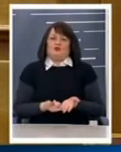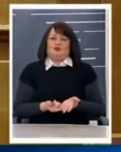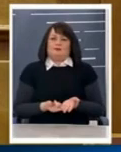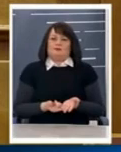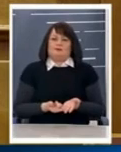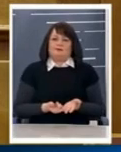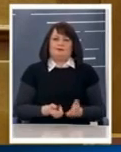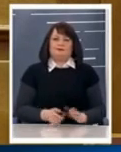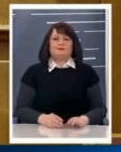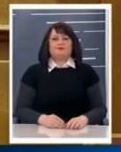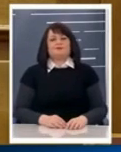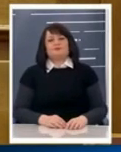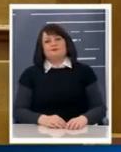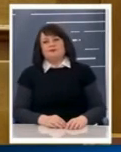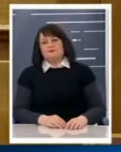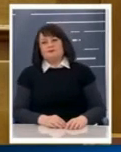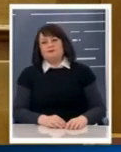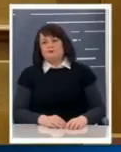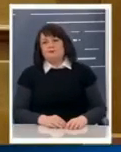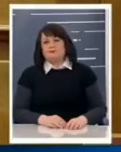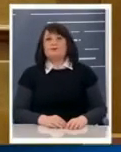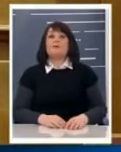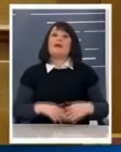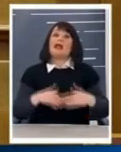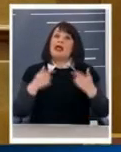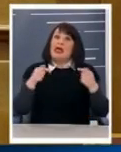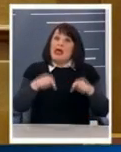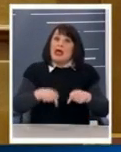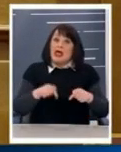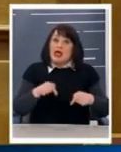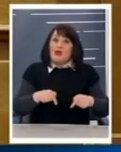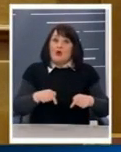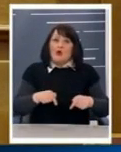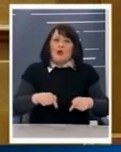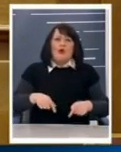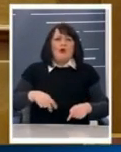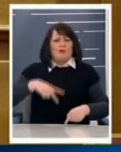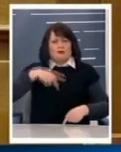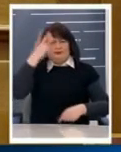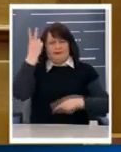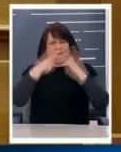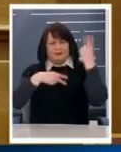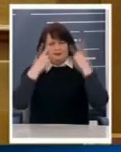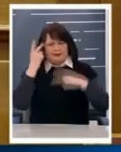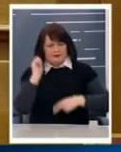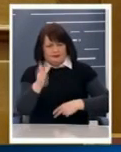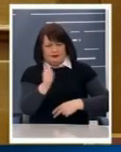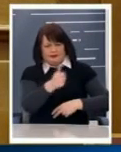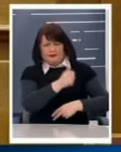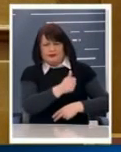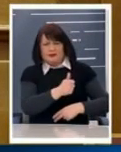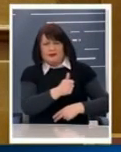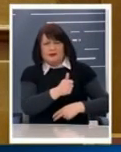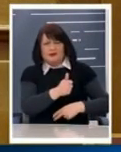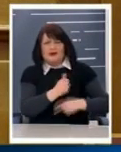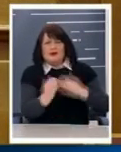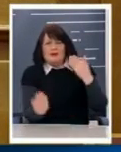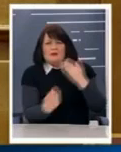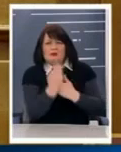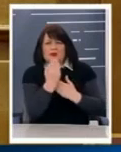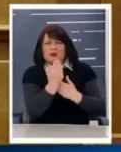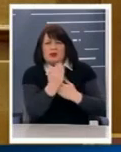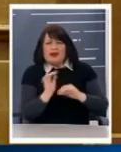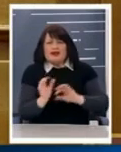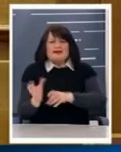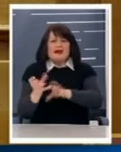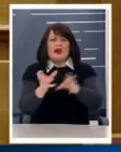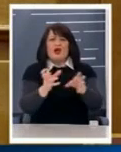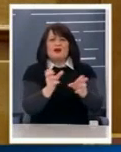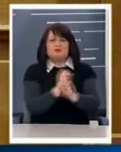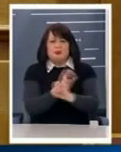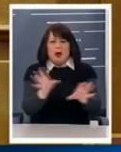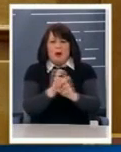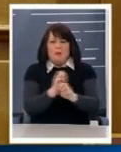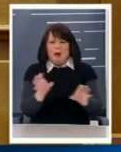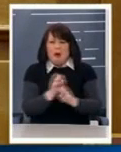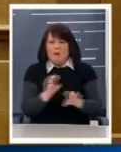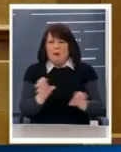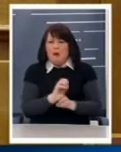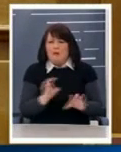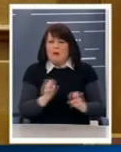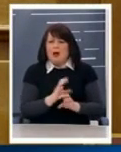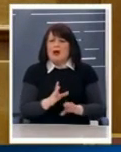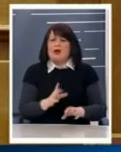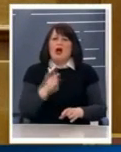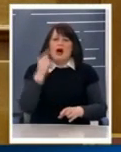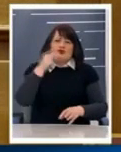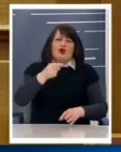ξέρω ποιες άλλες υπάρχουν. Ενώ εδώ ό,τι βγάλει ο καθένας. Την άλλη μέρα το πρωί, όλα τα κανάλια, τόσο ένα, τόσο